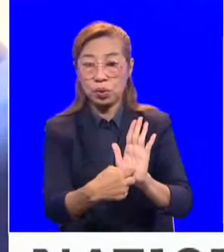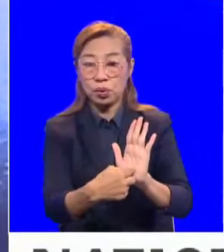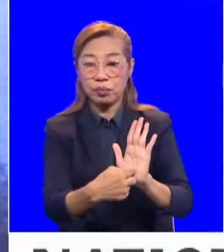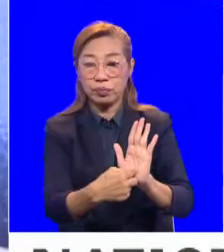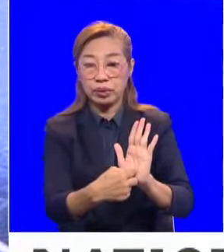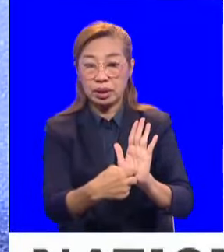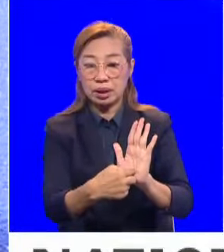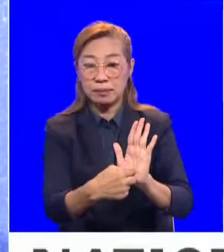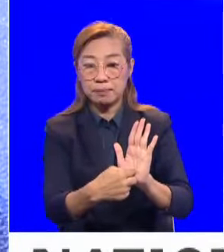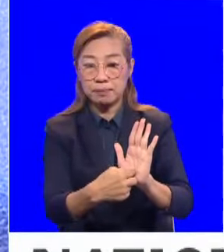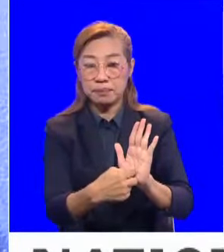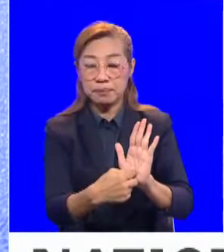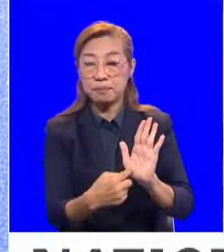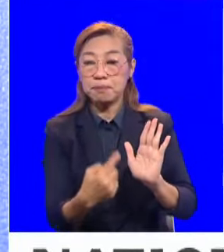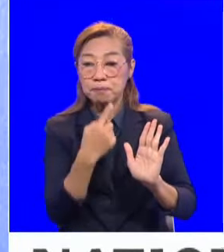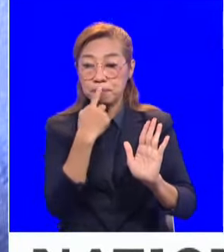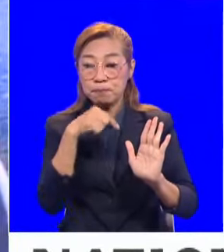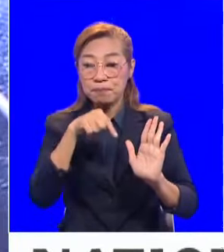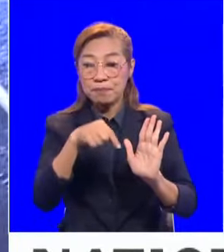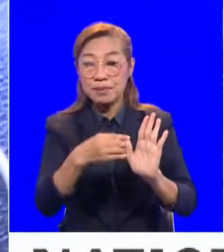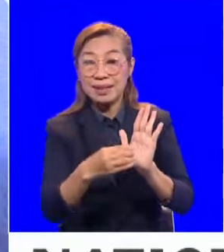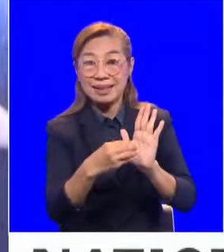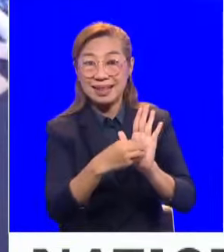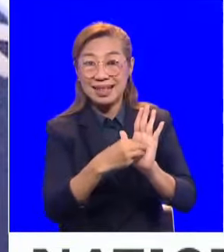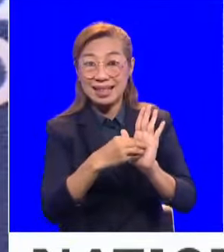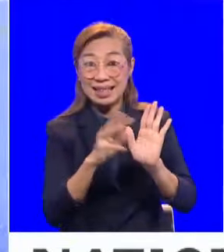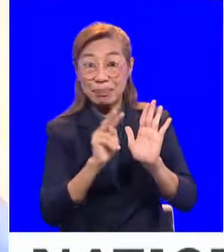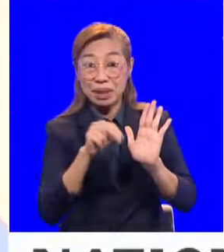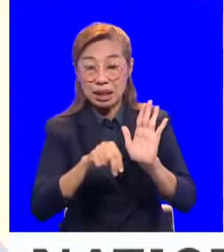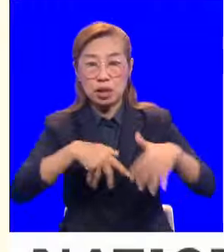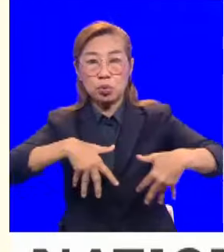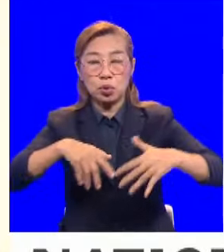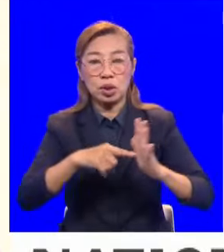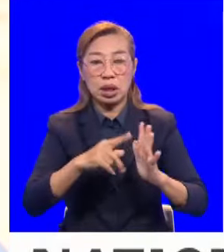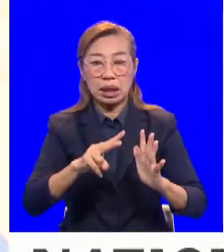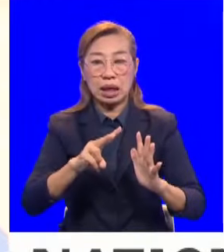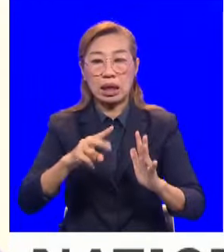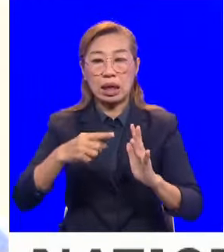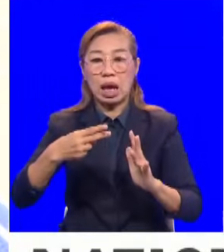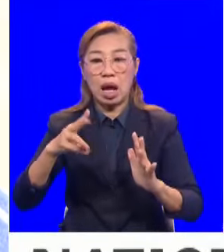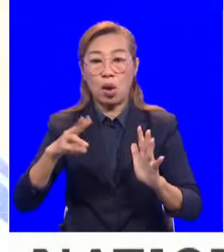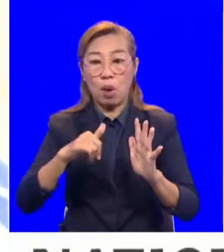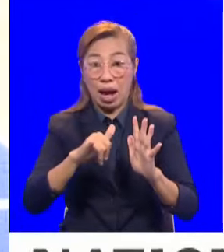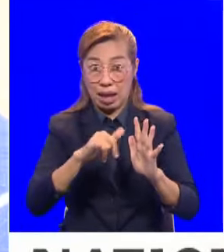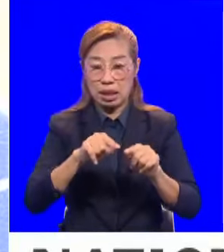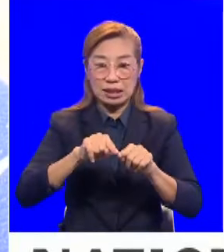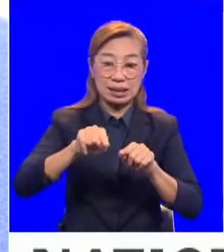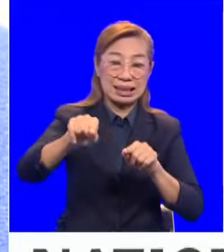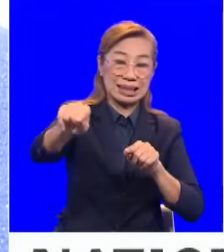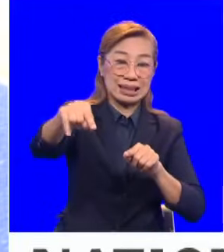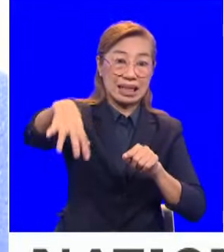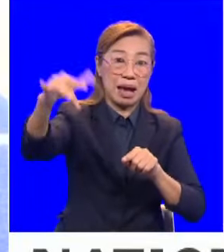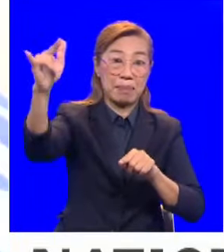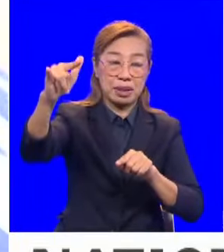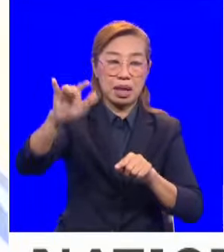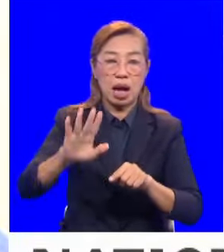นแควายซึ่งจะอยู่บริเวณจุดนี้สนามบินเนี่ยนะคะมุ่งหน้าไปทางนี้นะคะห่างกันประมาณ5กิโลเมตรแต่คุณผู้ชมคะโด